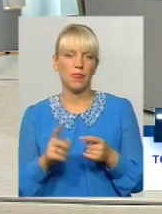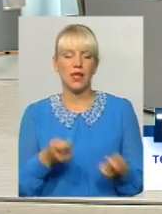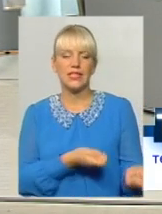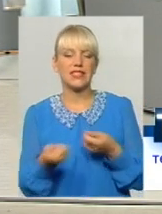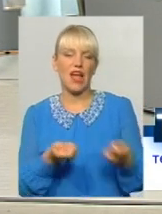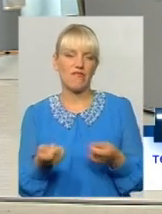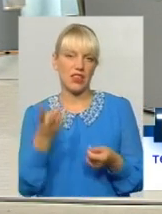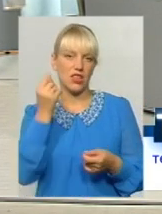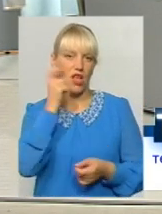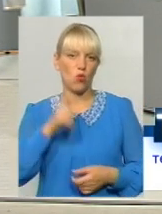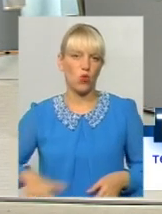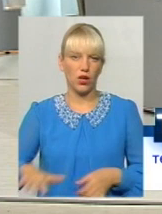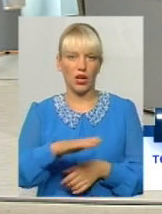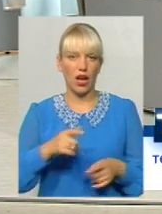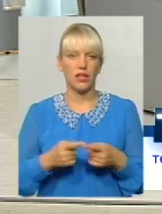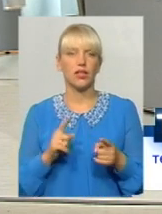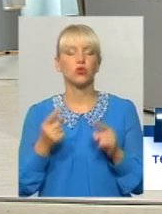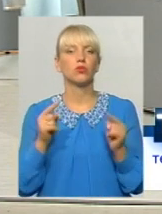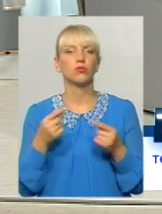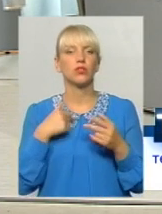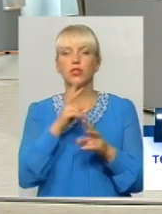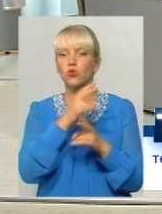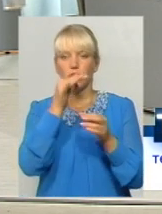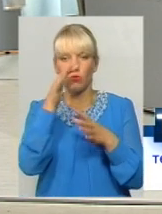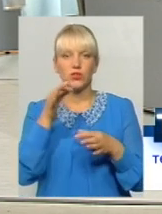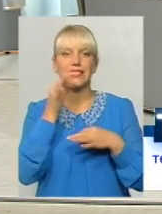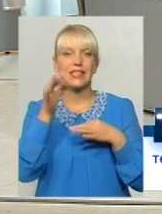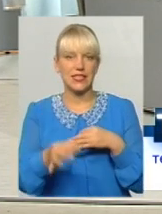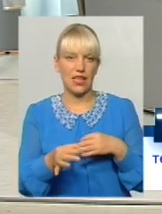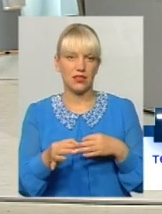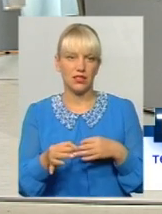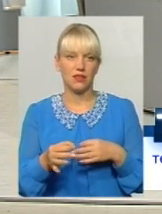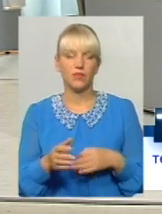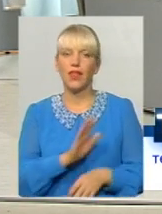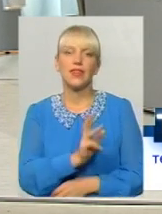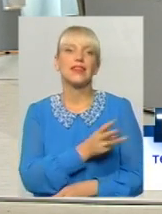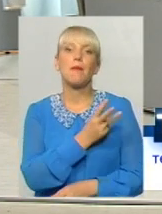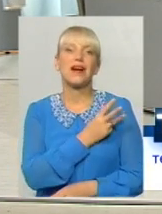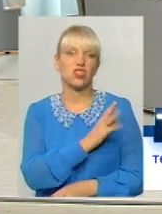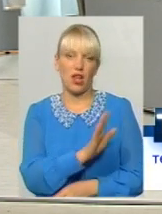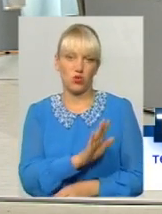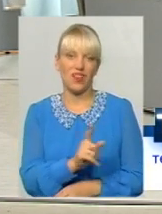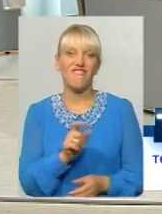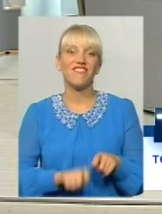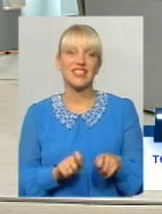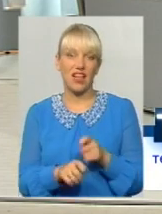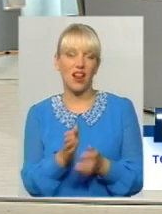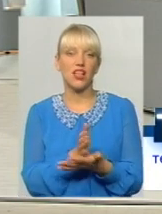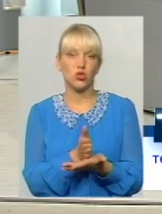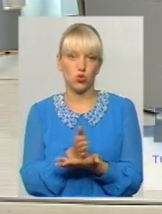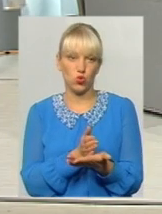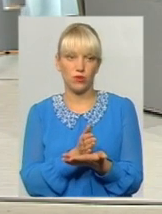Ось, і ніхто не може сказати, тому що, ну, по суті, ніхто ж не знає. Не бажають. фіскальна служба, ну дивіться, як